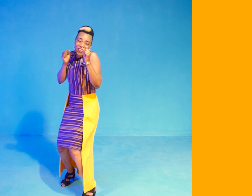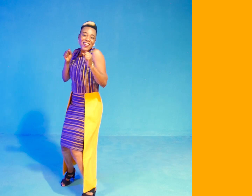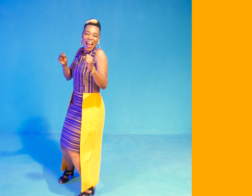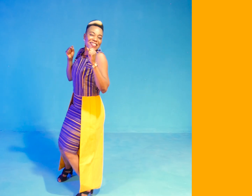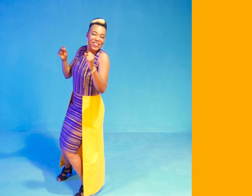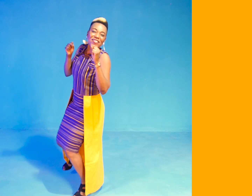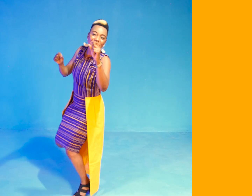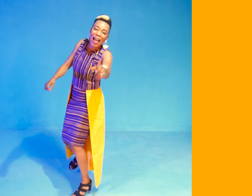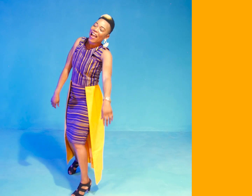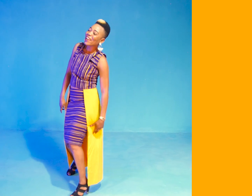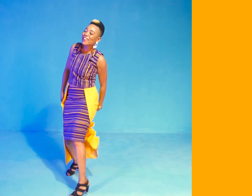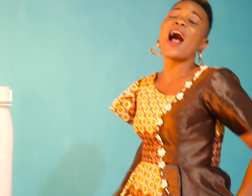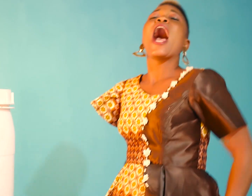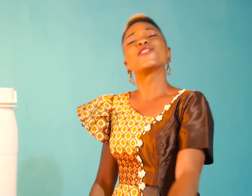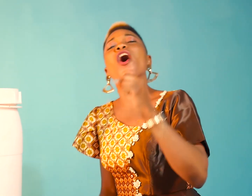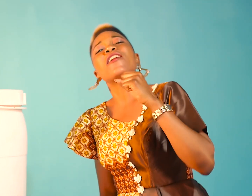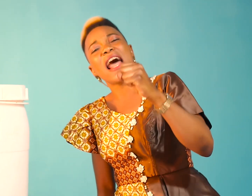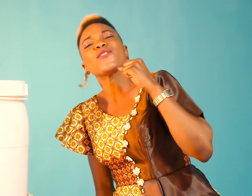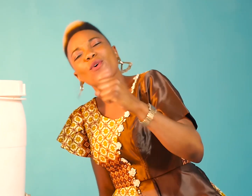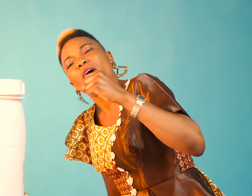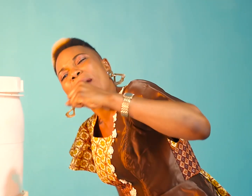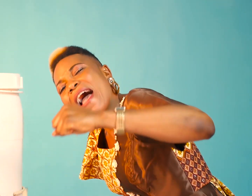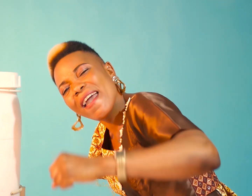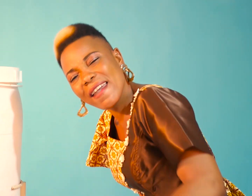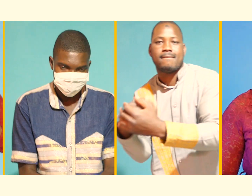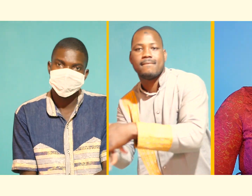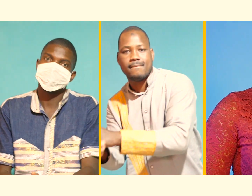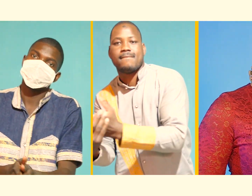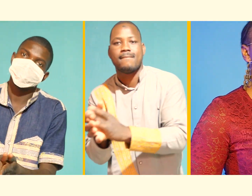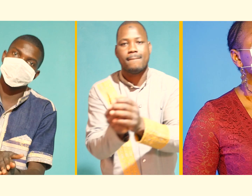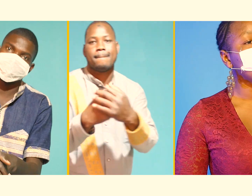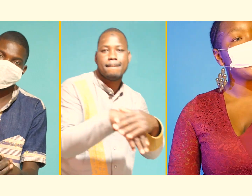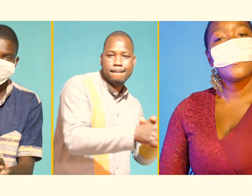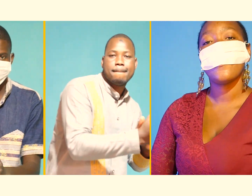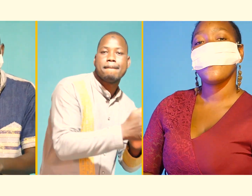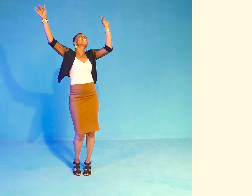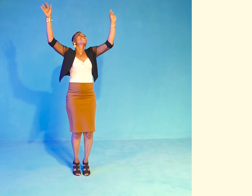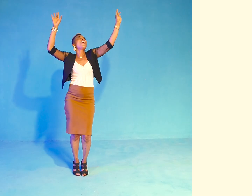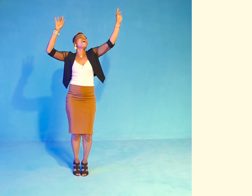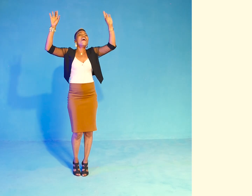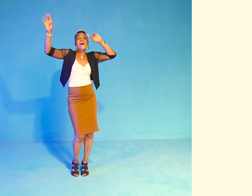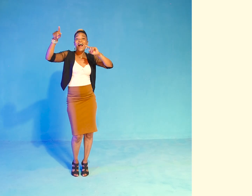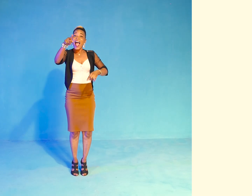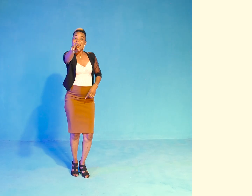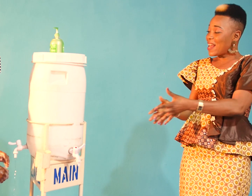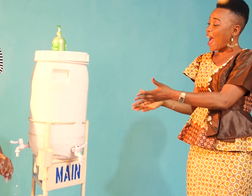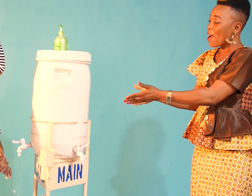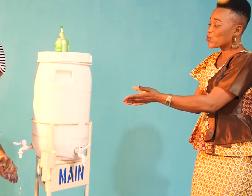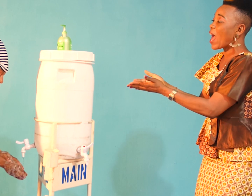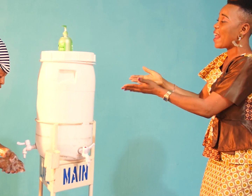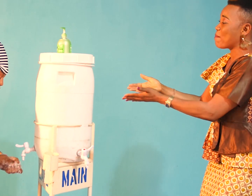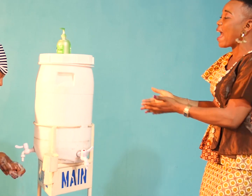la douceur, lave-toi les mains Foute-toi les mains, évite les contacts brisés